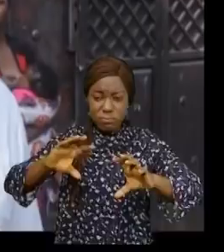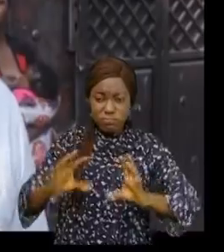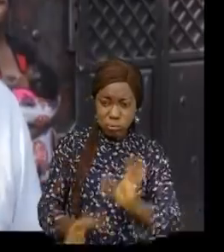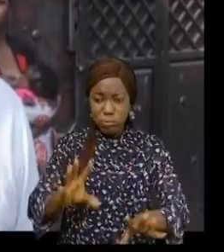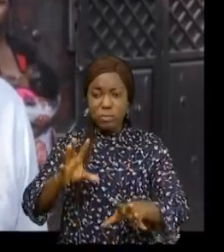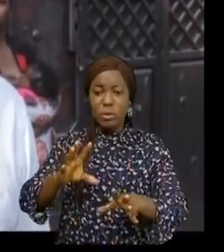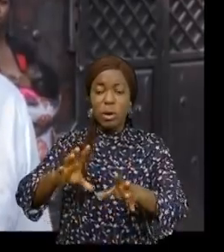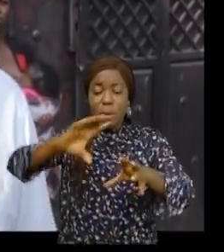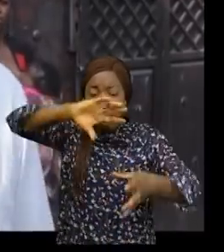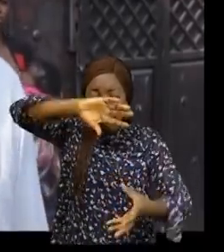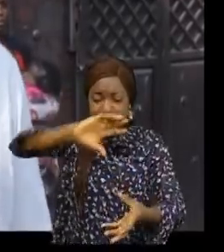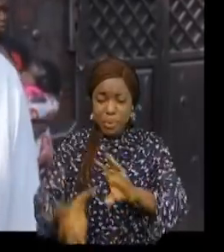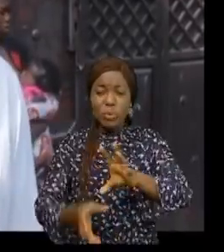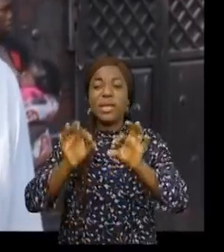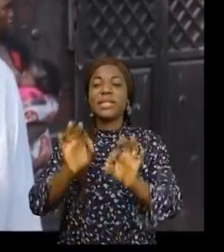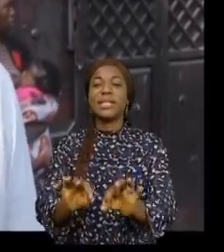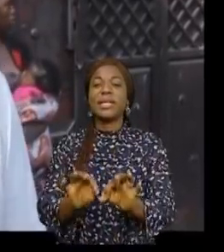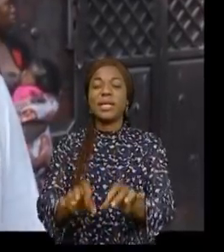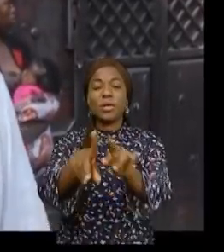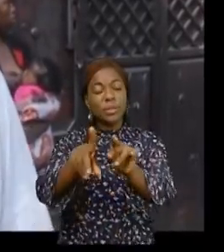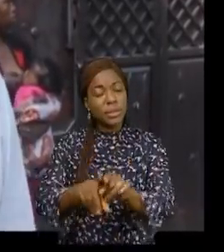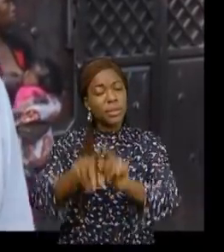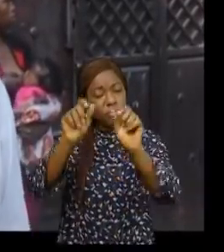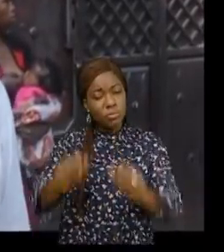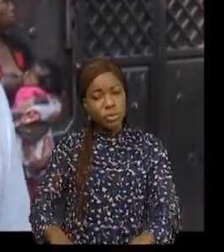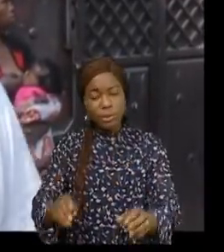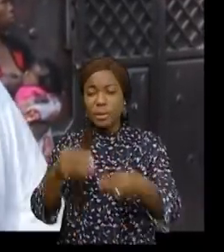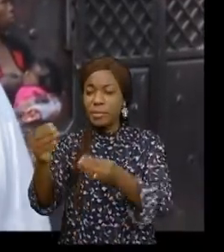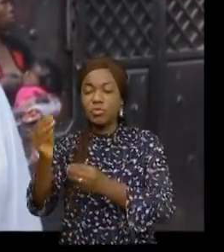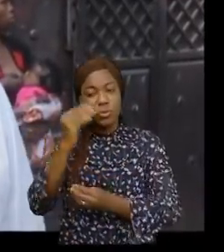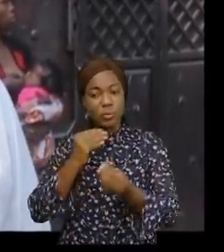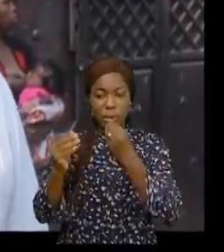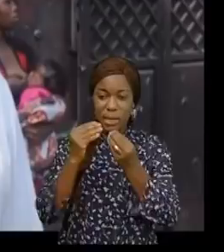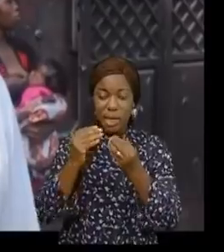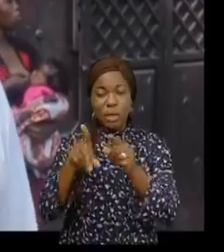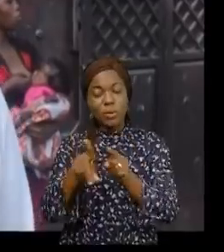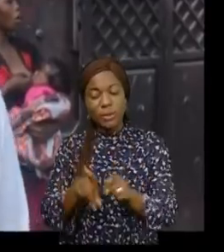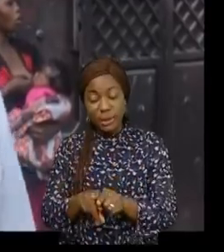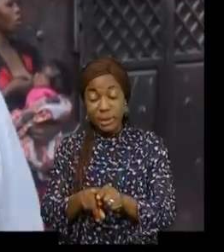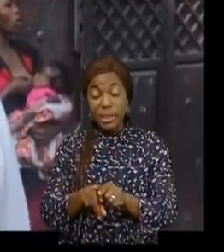Il y a des gens qui ont été en train de se faire.